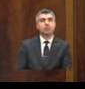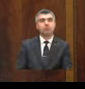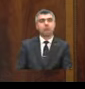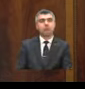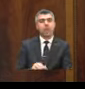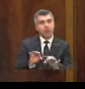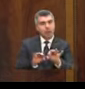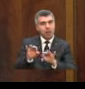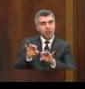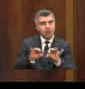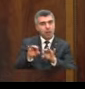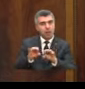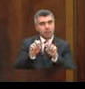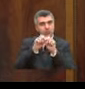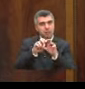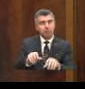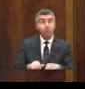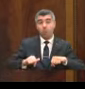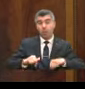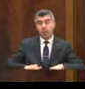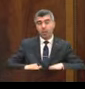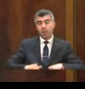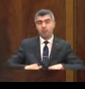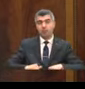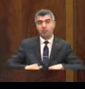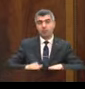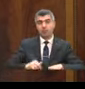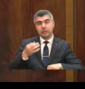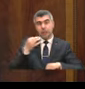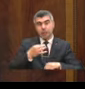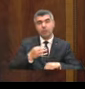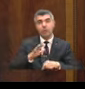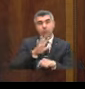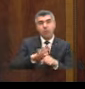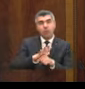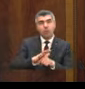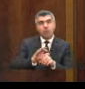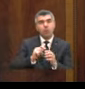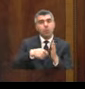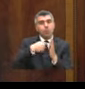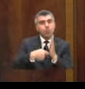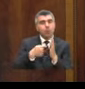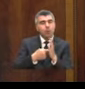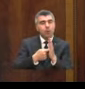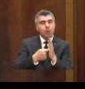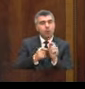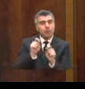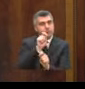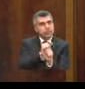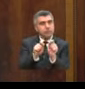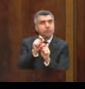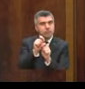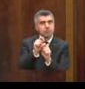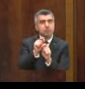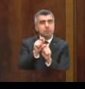هاد الإجراءات. وحنا في الوزارة ديالنا بدينا نصيغوا عدد من مشاريع القوانين